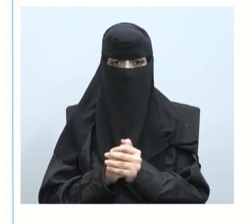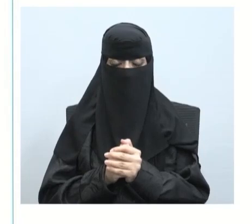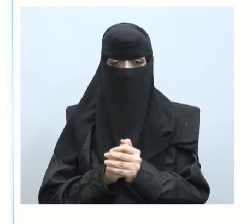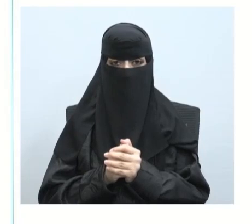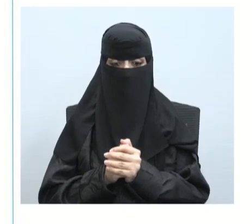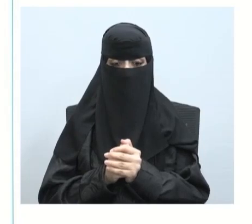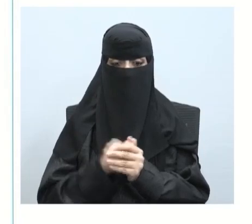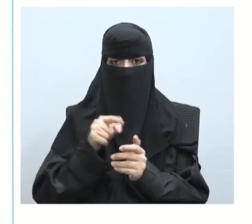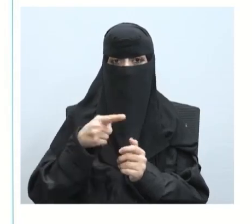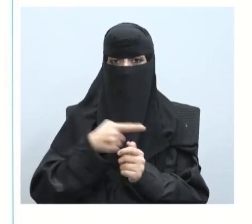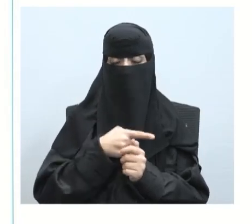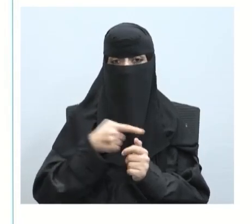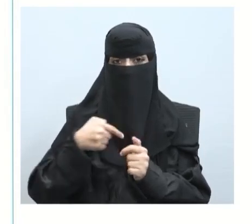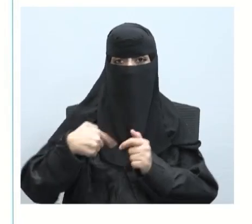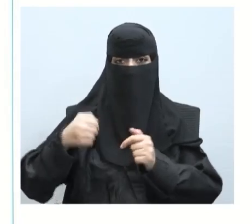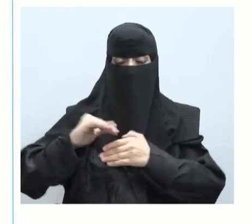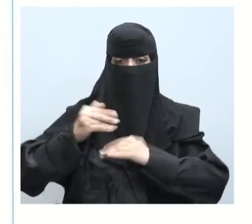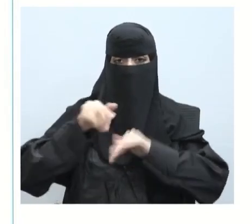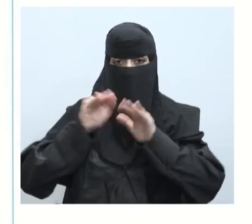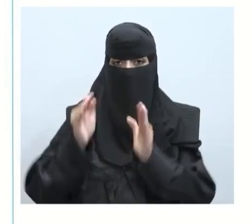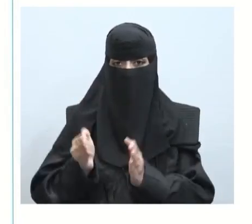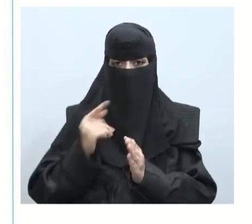Desktop Connection.